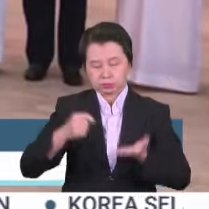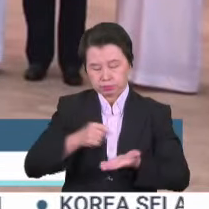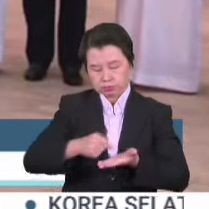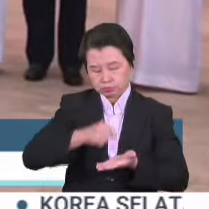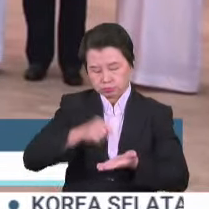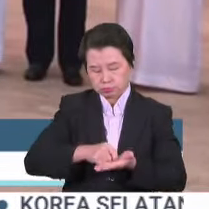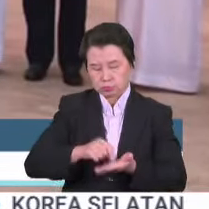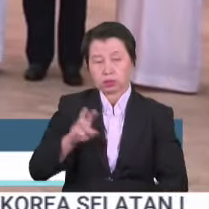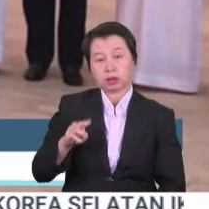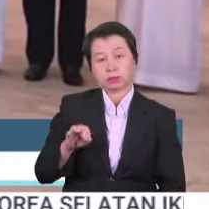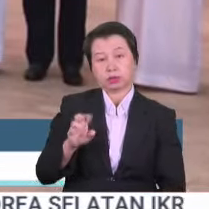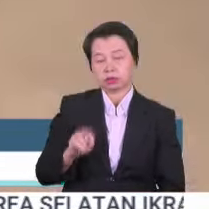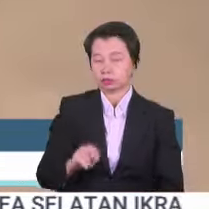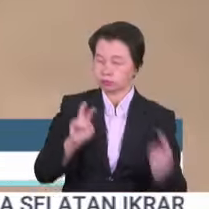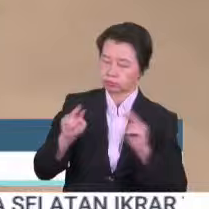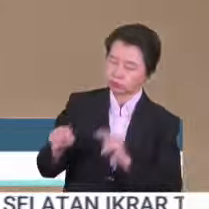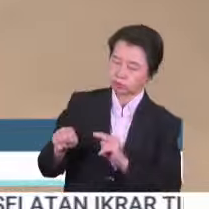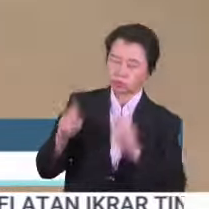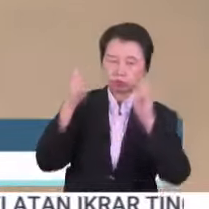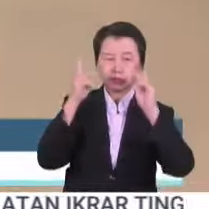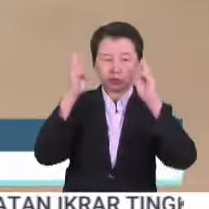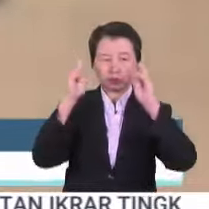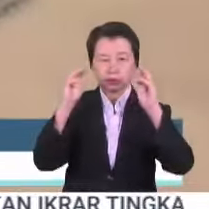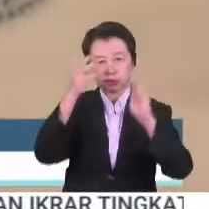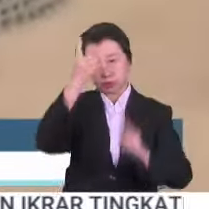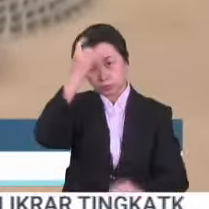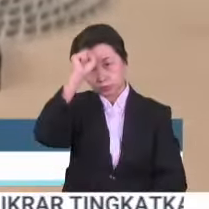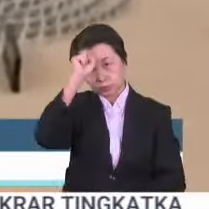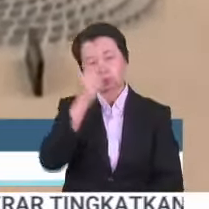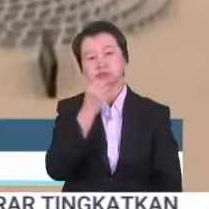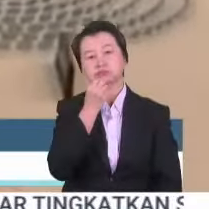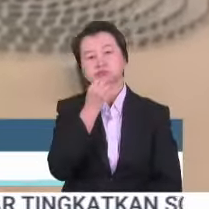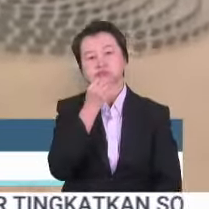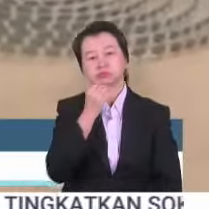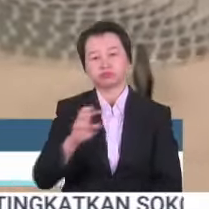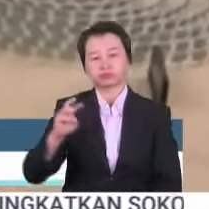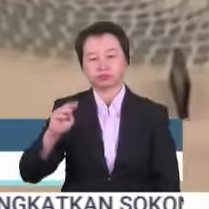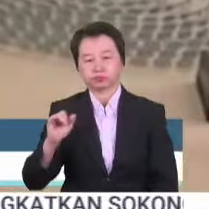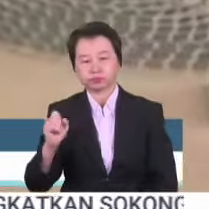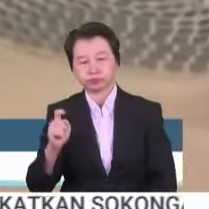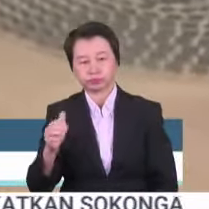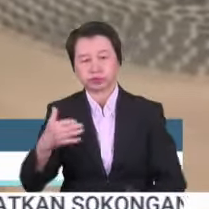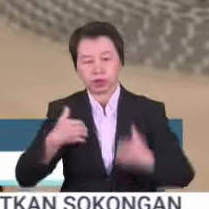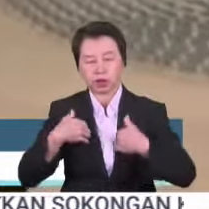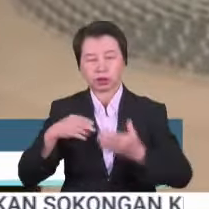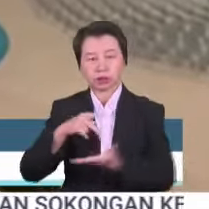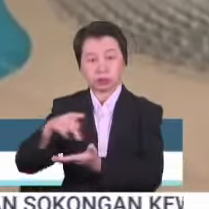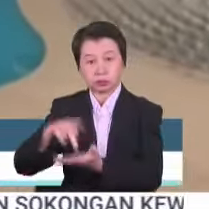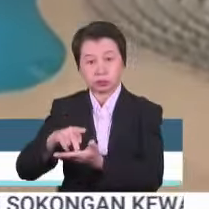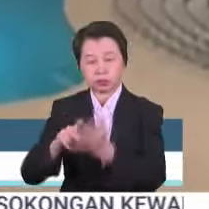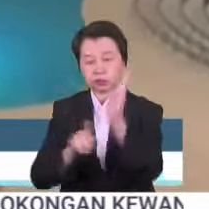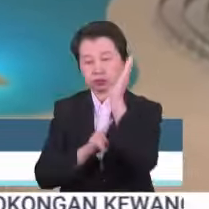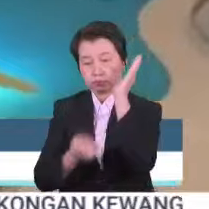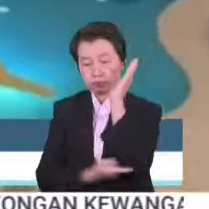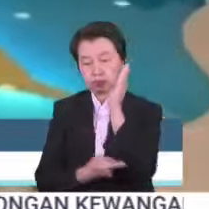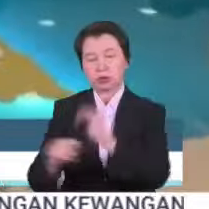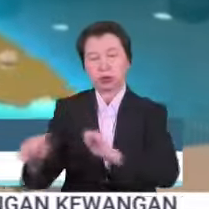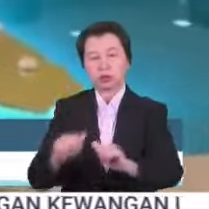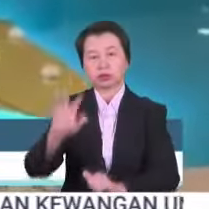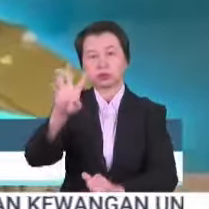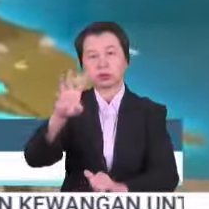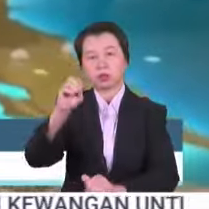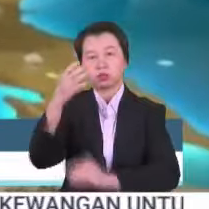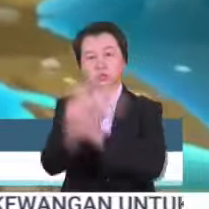menandatangani MOU ini disaksikan Perdana Menteri Dato' Sri Anwar Ibrahim. Masdar yang berpusat di Abu Dhabi aktif di 40 buah